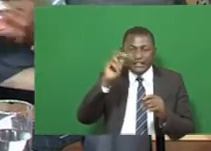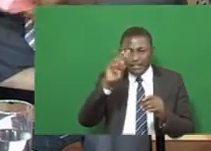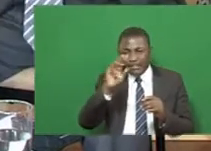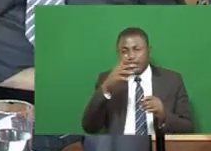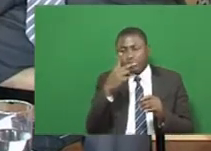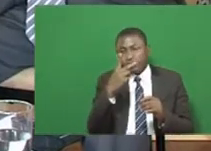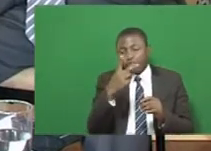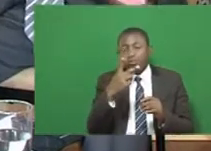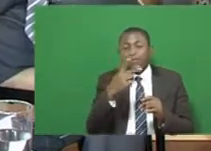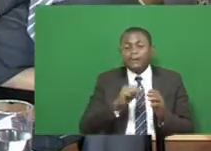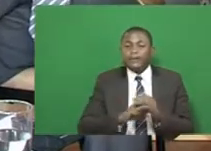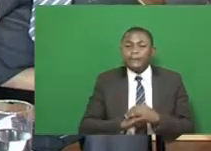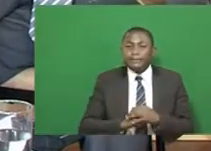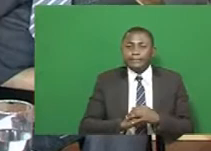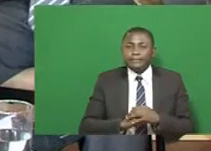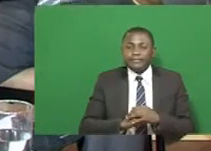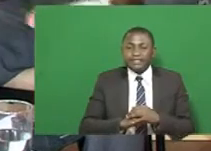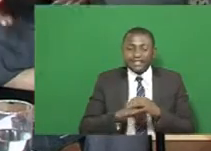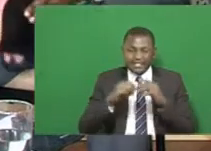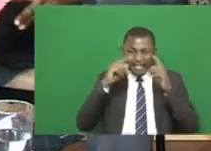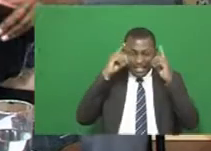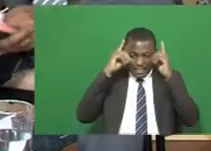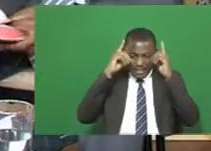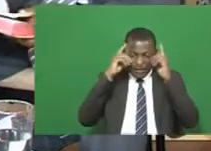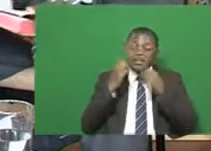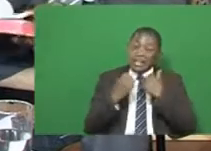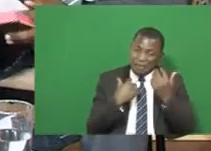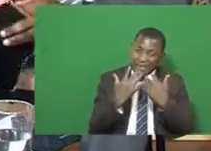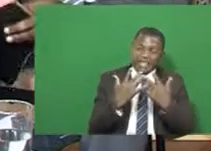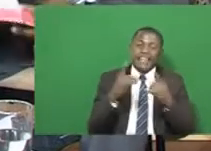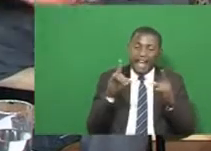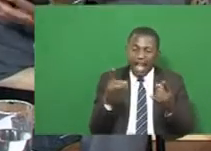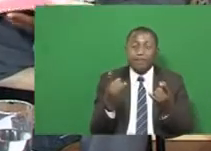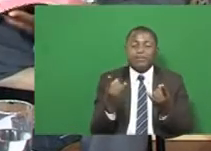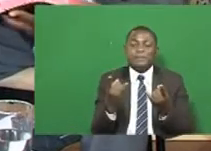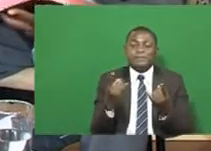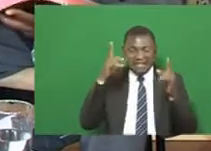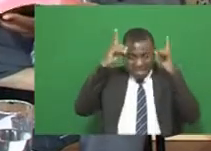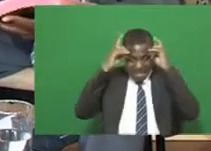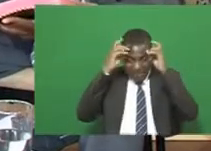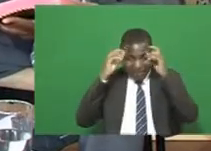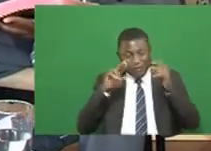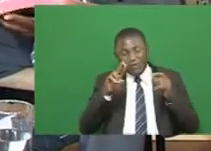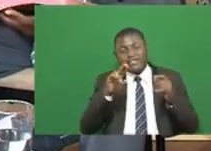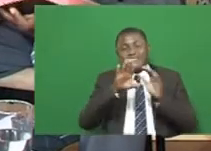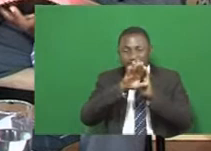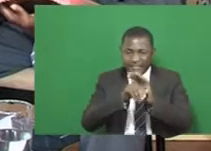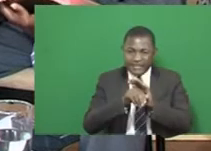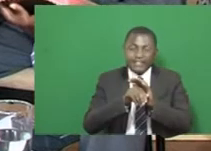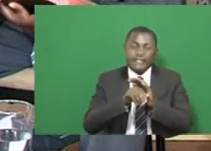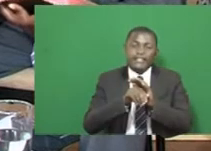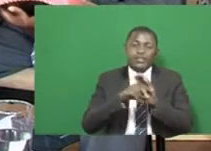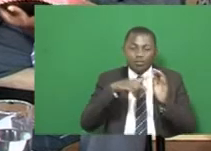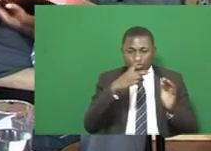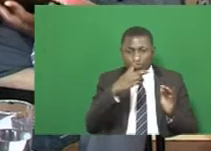Matere. Wazorika kuti Satani Aisha ya ustudio. Matuwa Tesalonika. Tesalonika wechipiri.